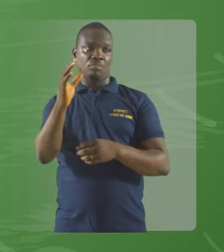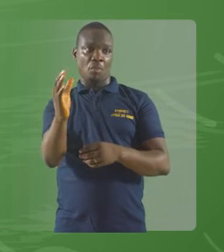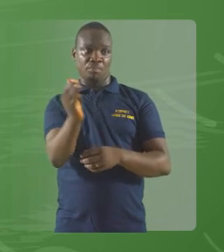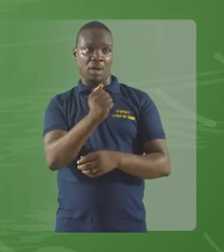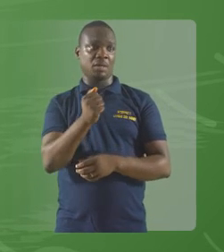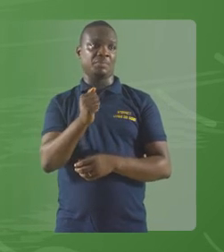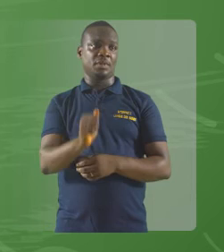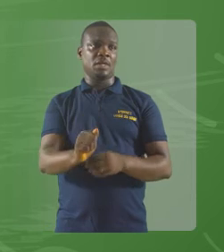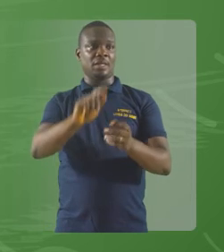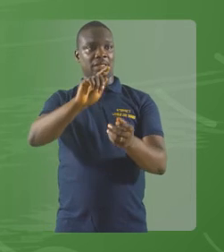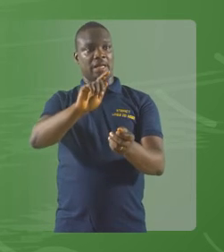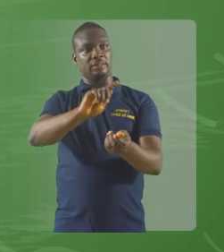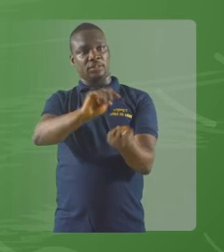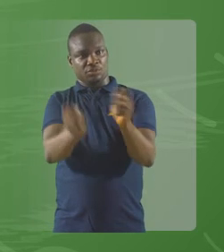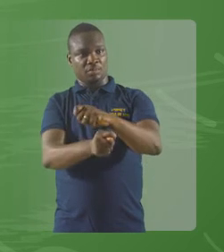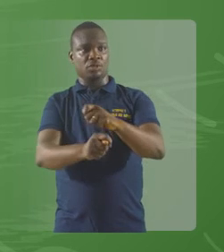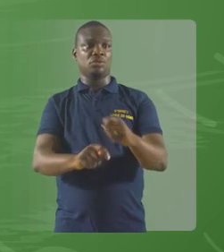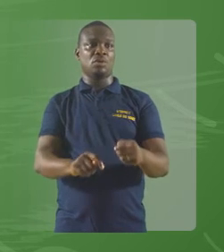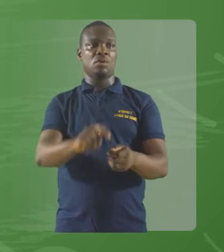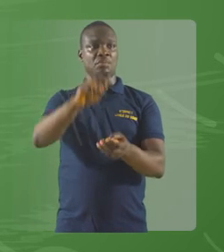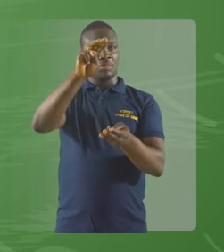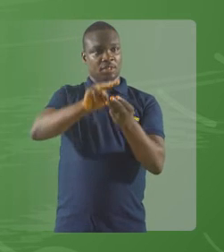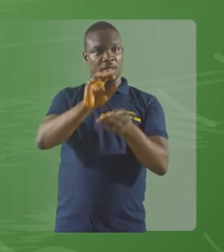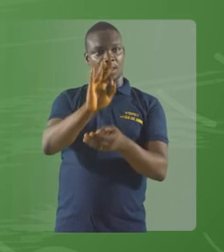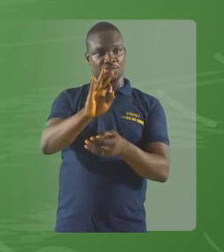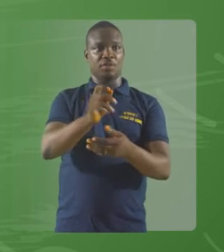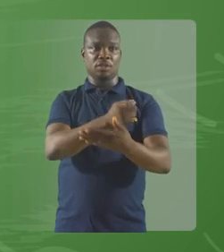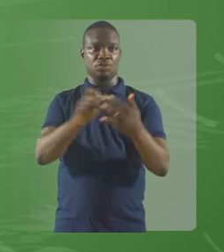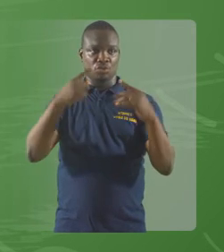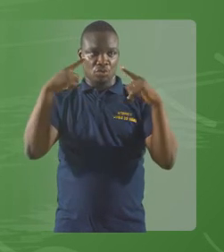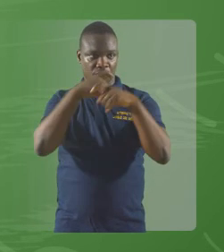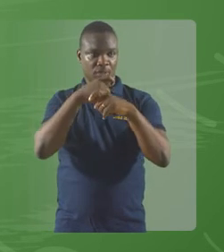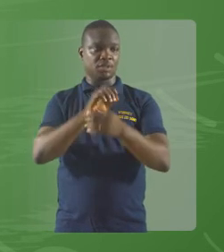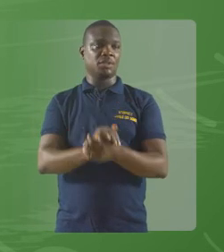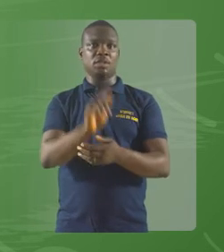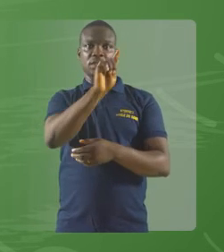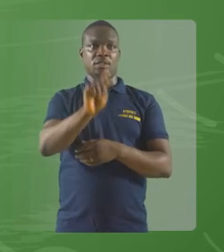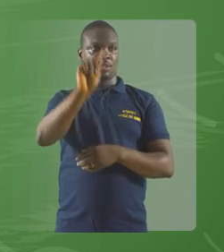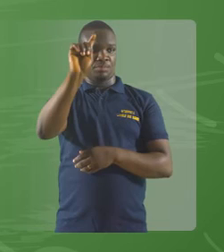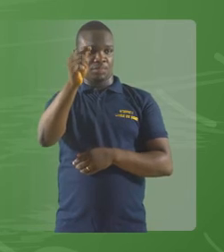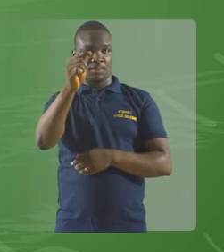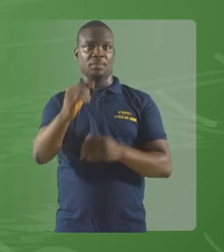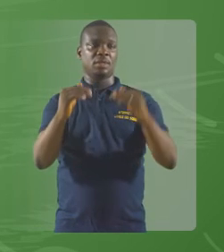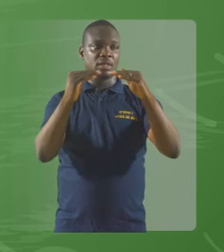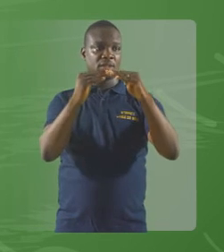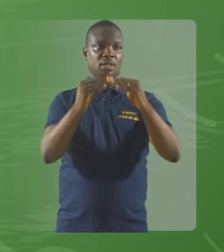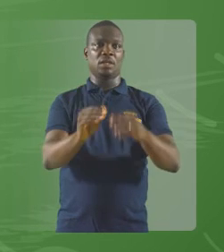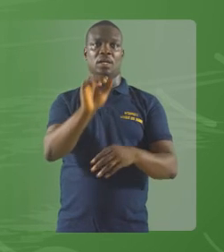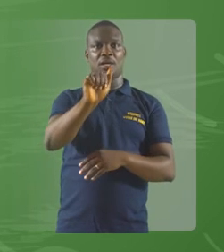F d'écriture complexe. Z' est égal à